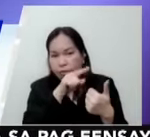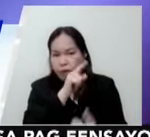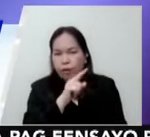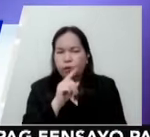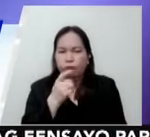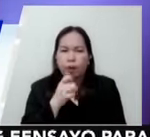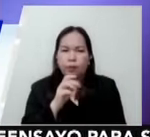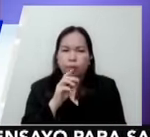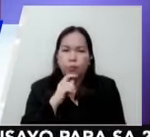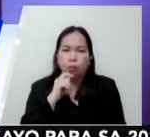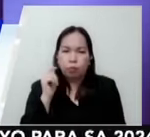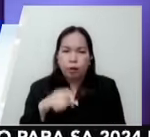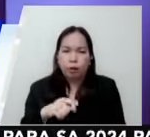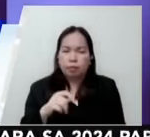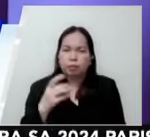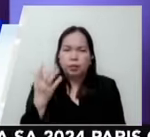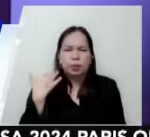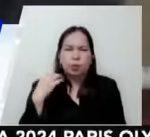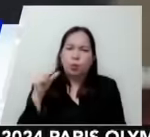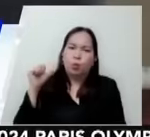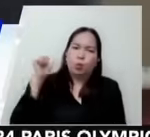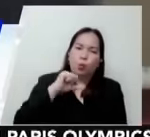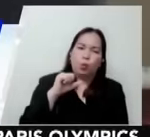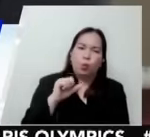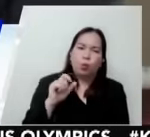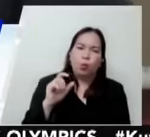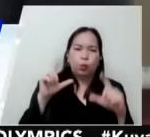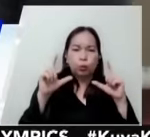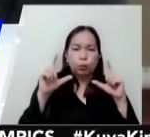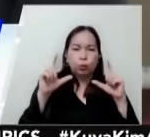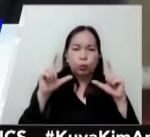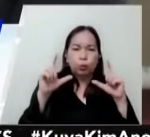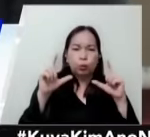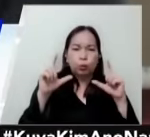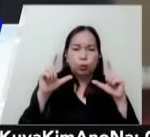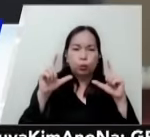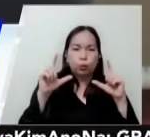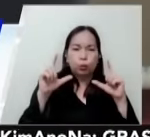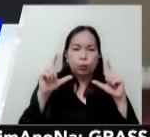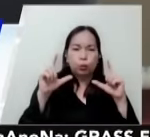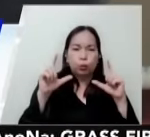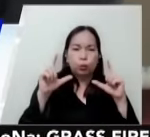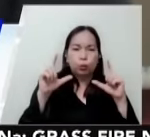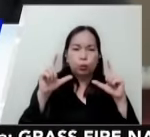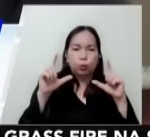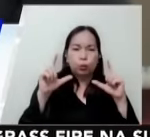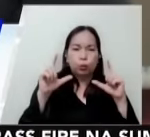tumalo sa kanya noong Tokyo Olympics. Nandito sila sa weight class ko ngayon eh, lahat ng mga